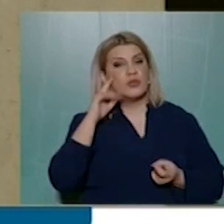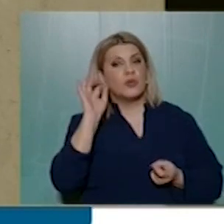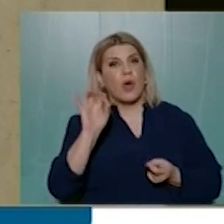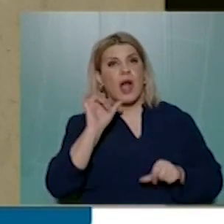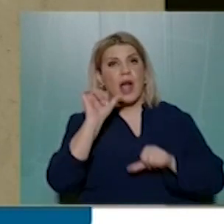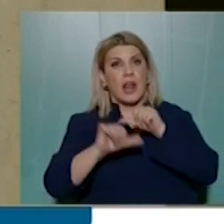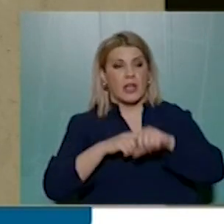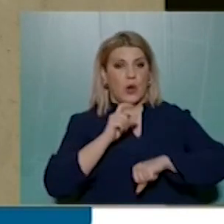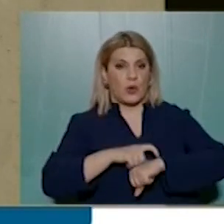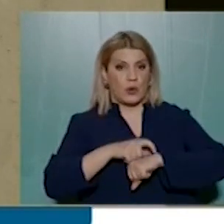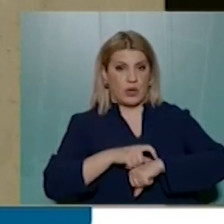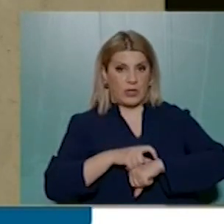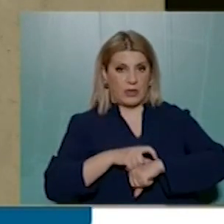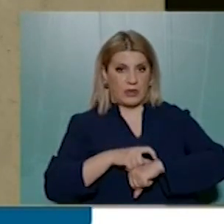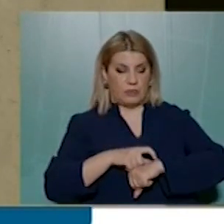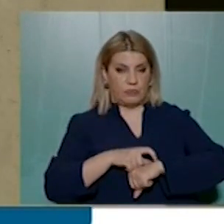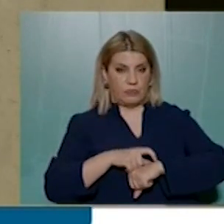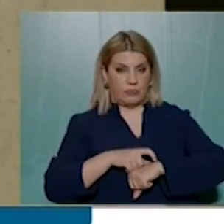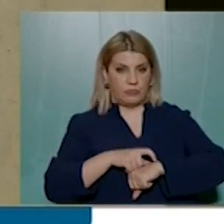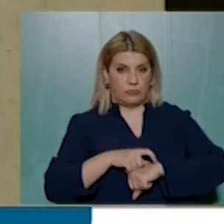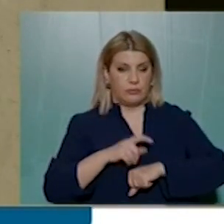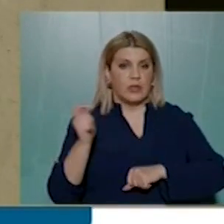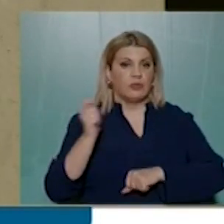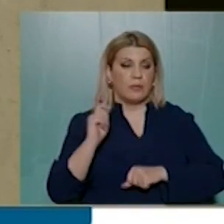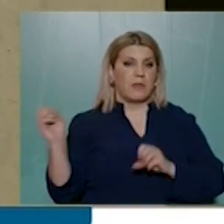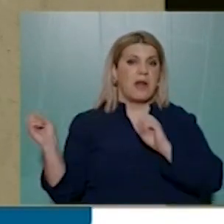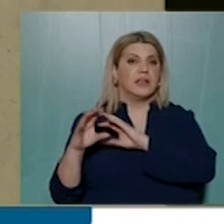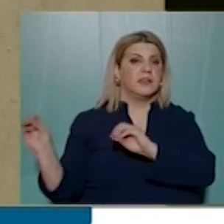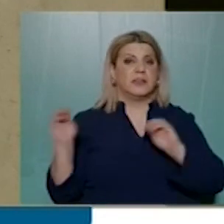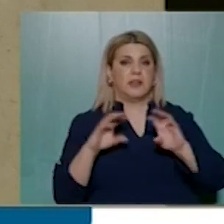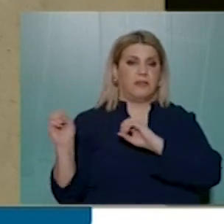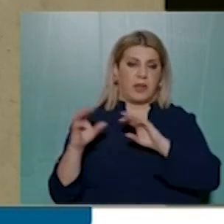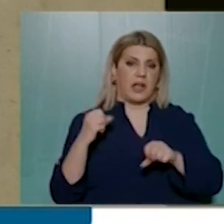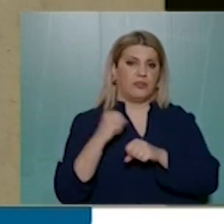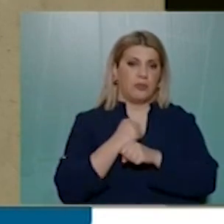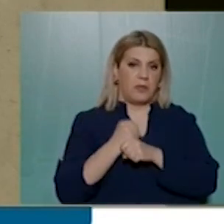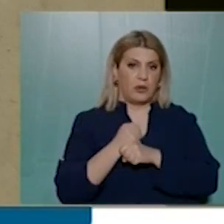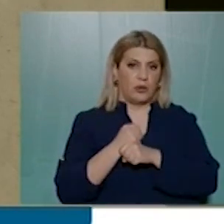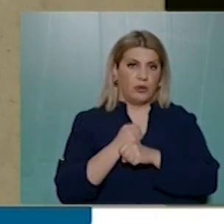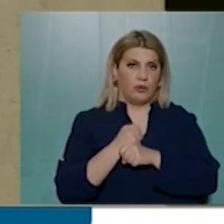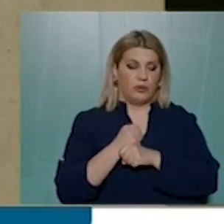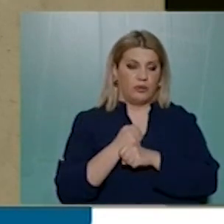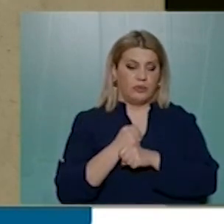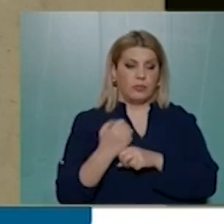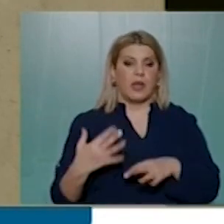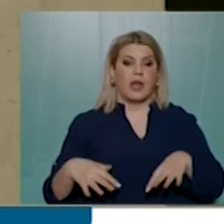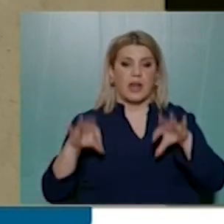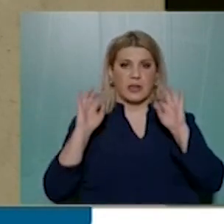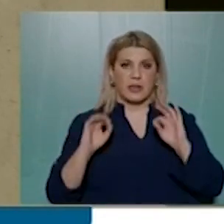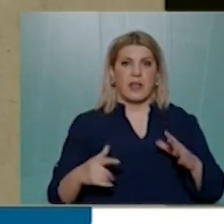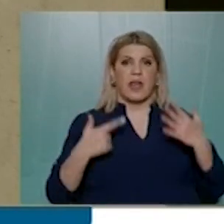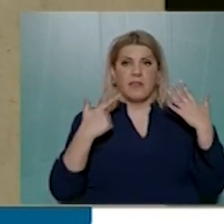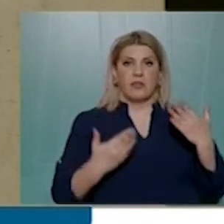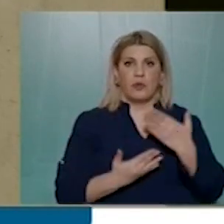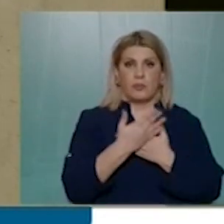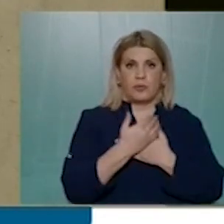αλλαγής ωραρίου στο σάρωμα ε των ε εργαζομένων που ξεκινάει πλέον στις 7:00